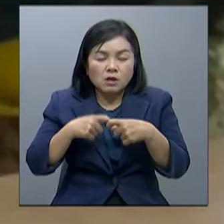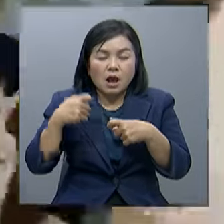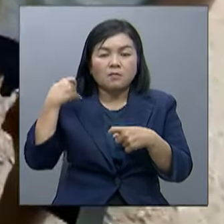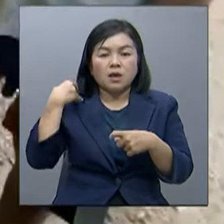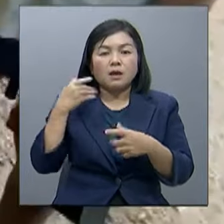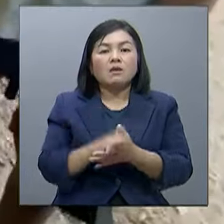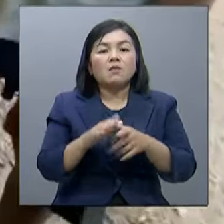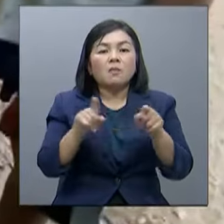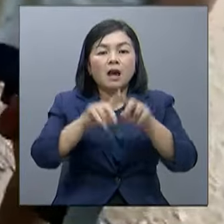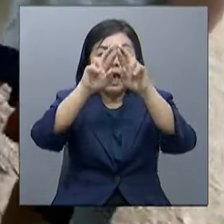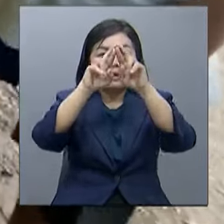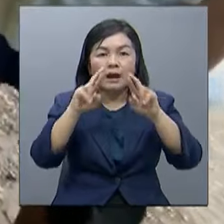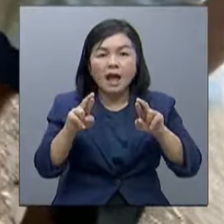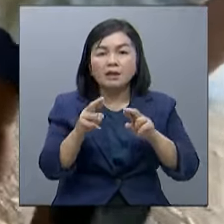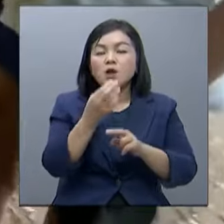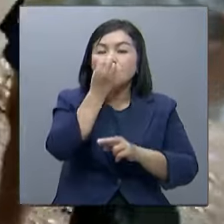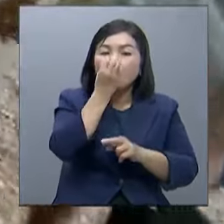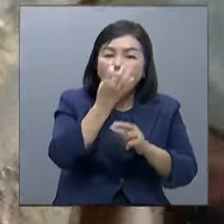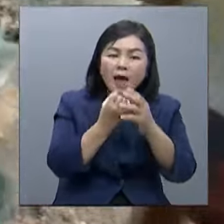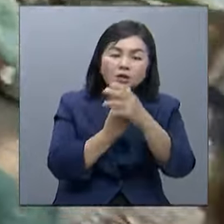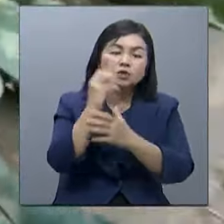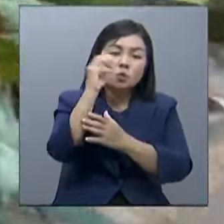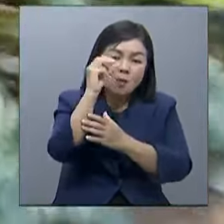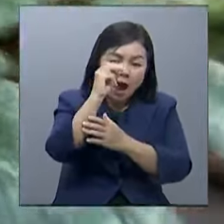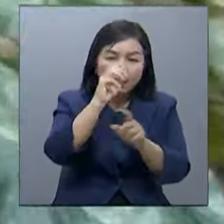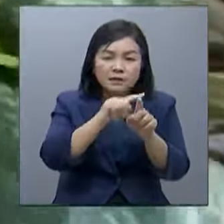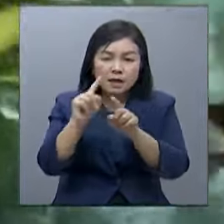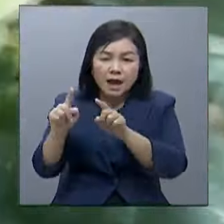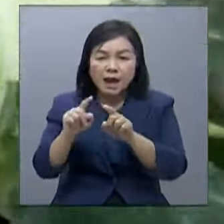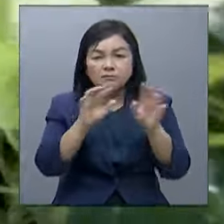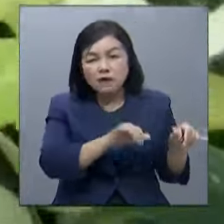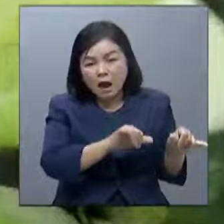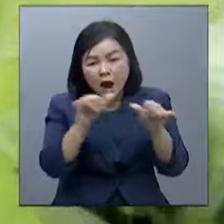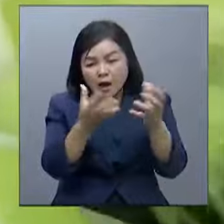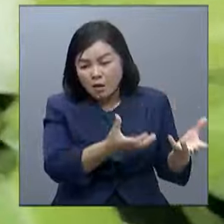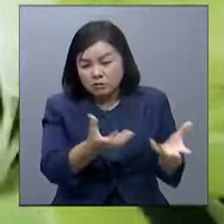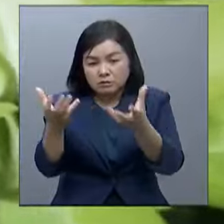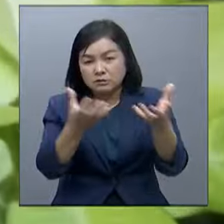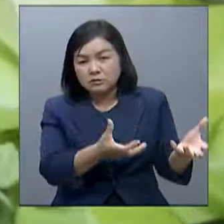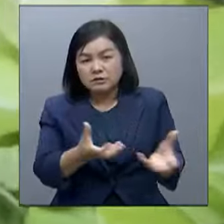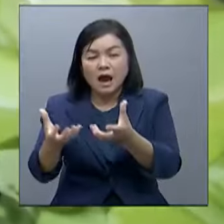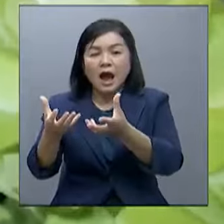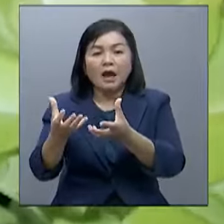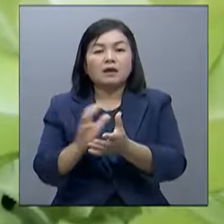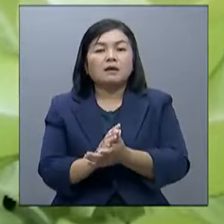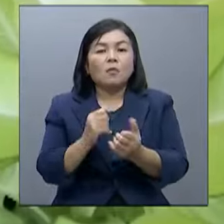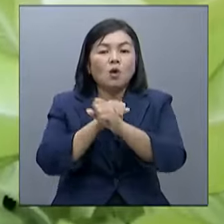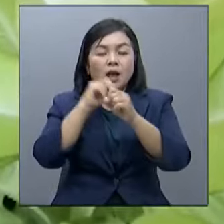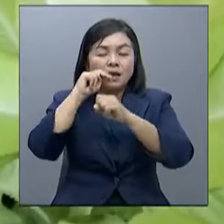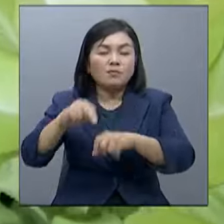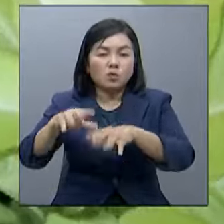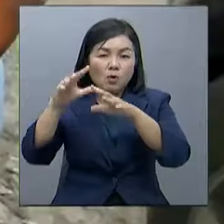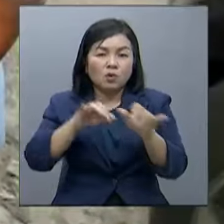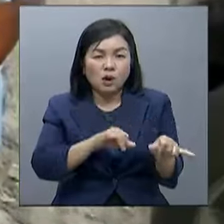ร้านไม้ดอกไม้ประดับนะคะที่ต้องเร่งขนย้ายต้นไม้กว่า 400ต้นเอาไปไว้ริมถนนสายโผงเผงบางหัก